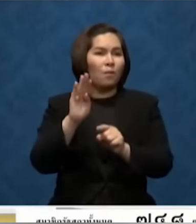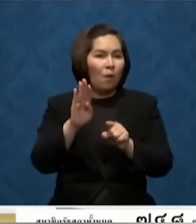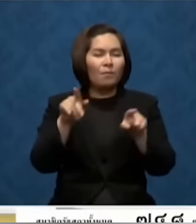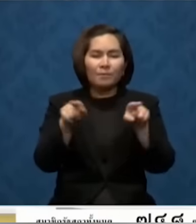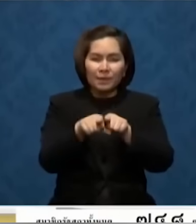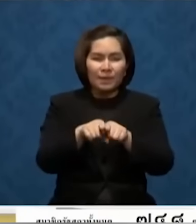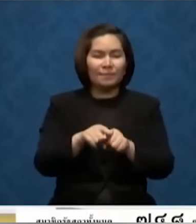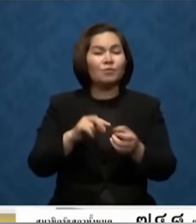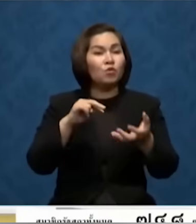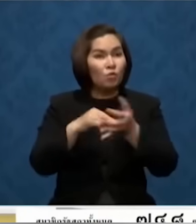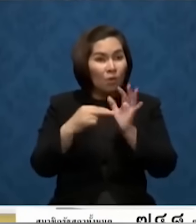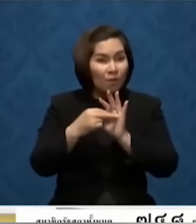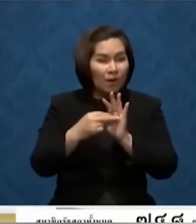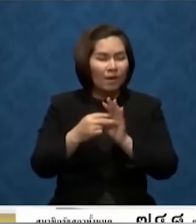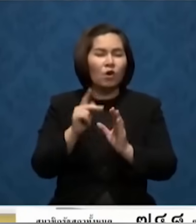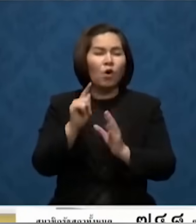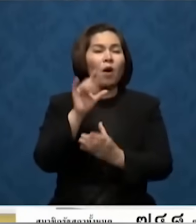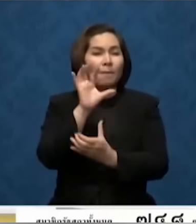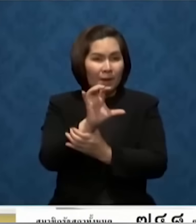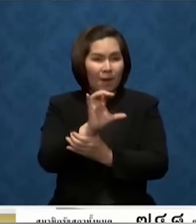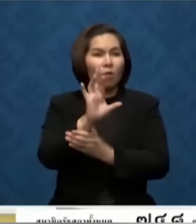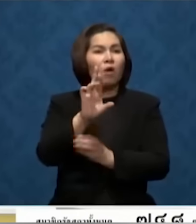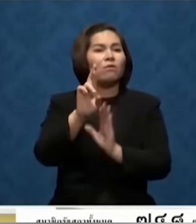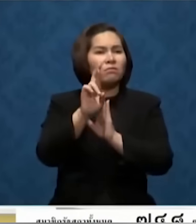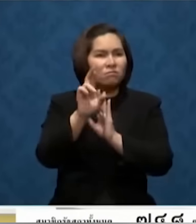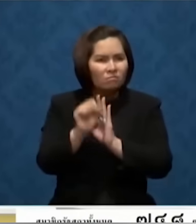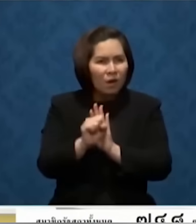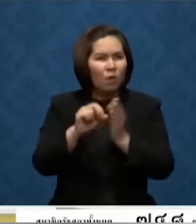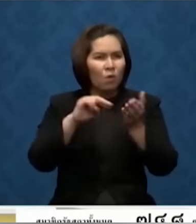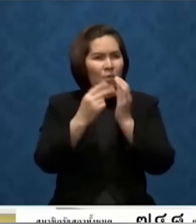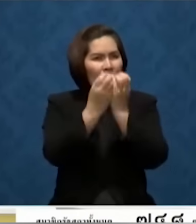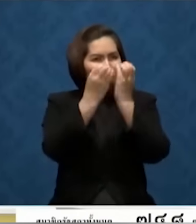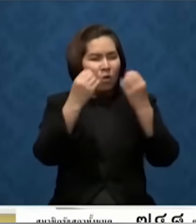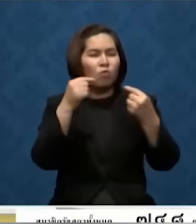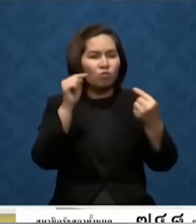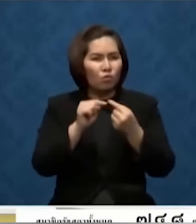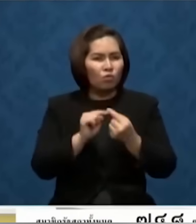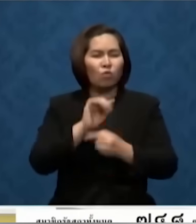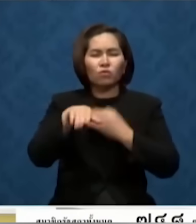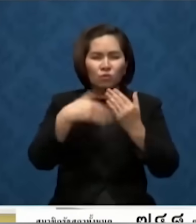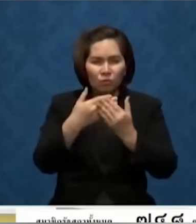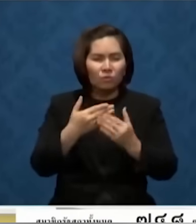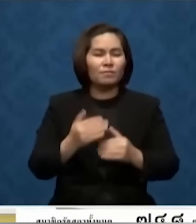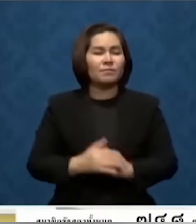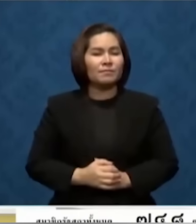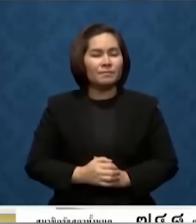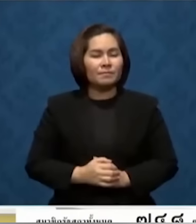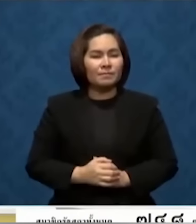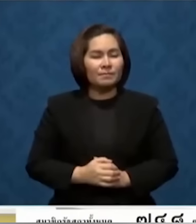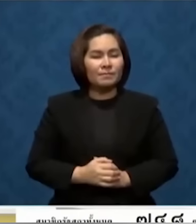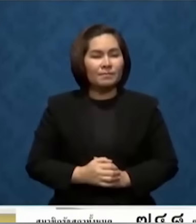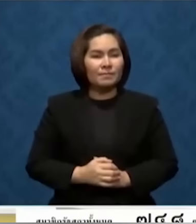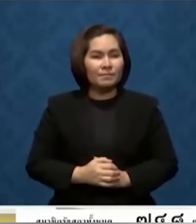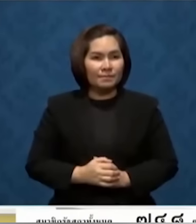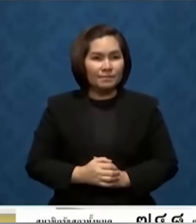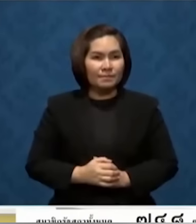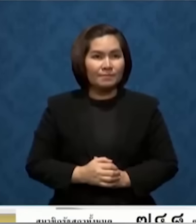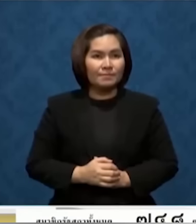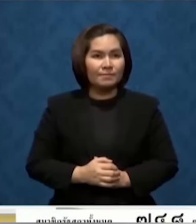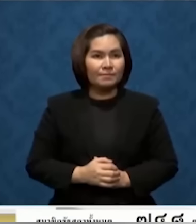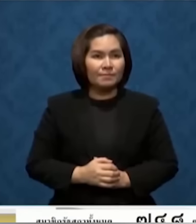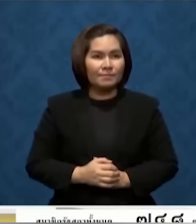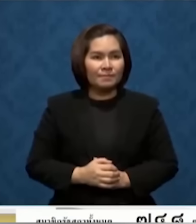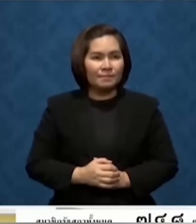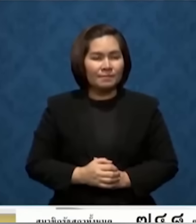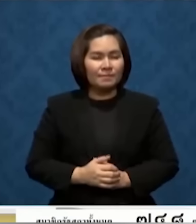ะนั้นกฎหมายตรงนี้ไม่มีอะไรขัดต่อรัฐธรรมนูญครับทุกอย่างชอบด้วยรัฐธรรมนูญหมดฉะนั้น